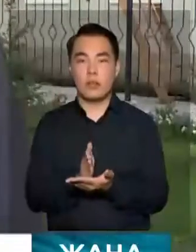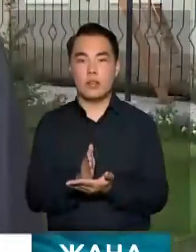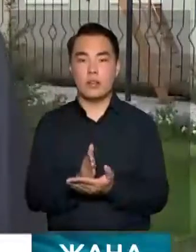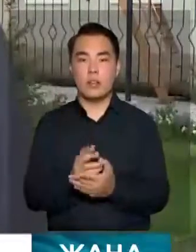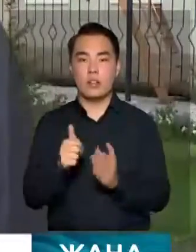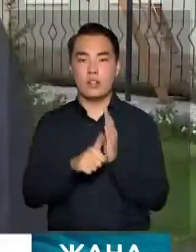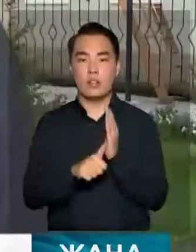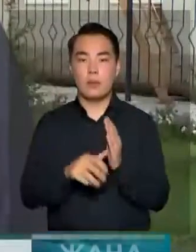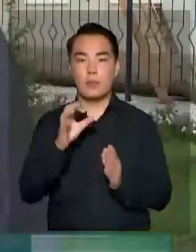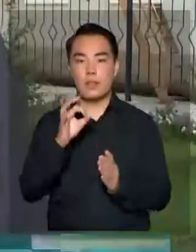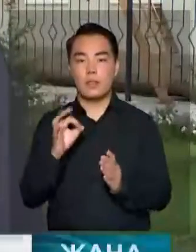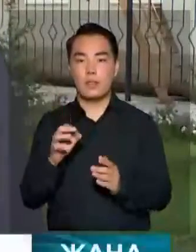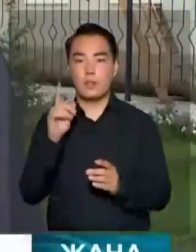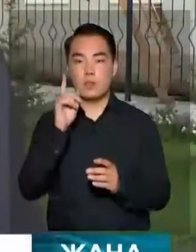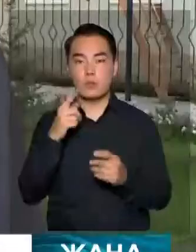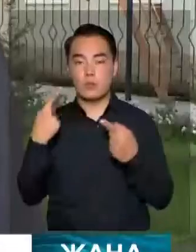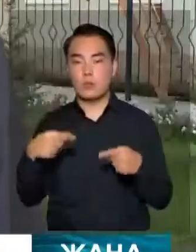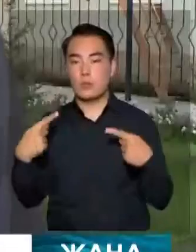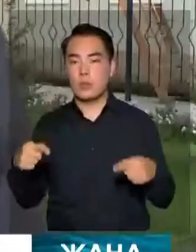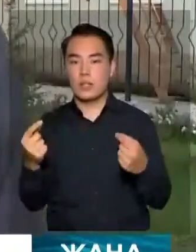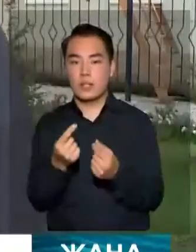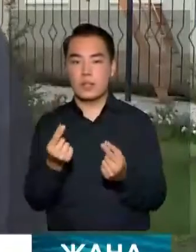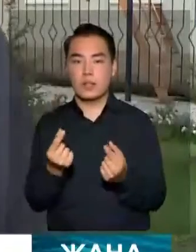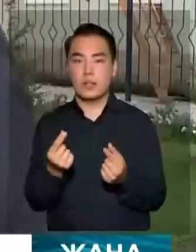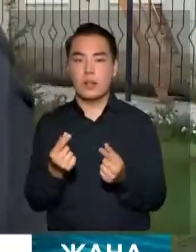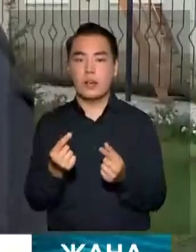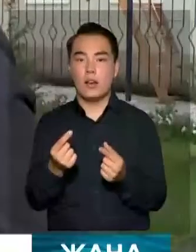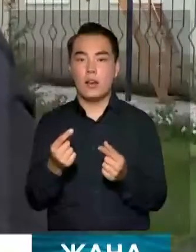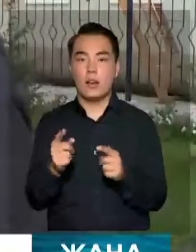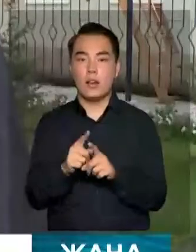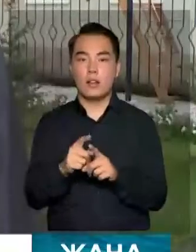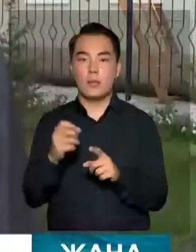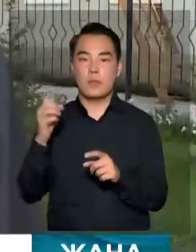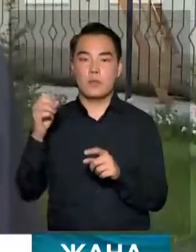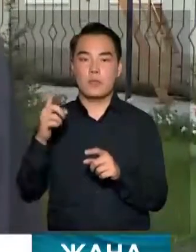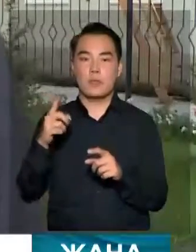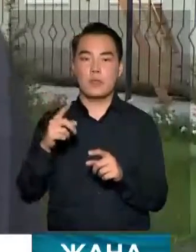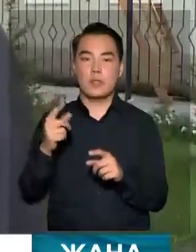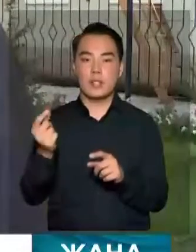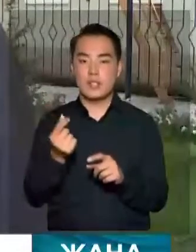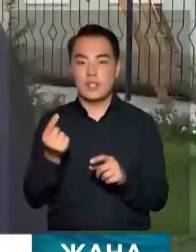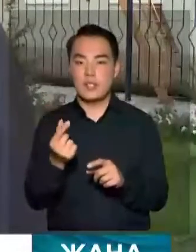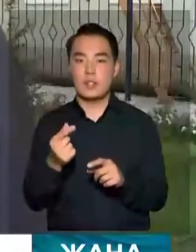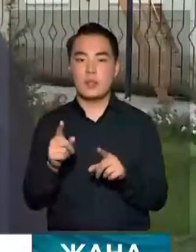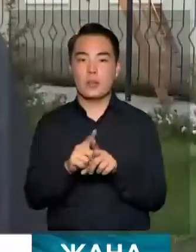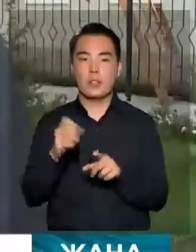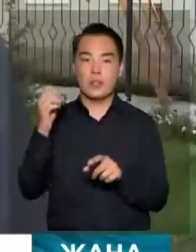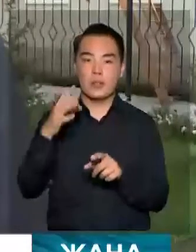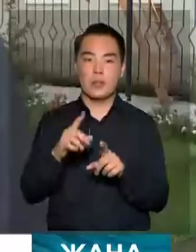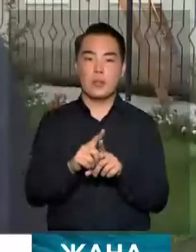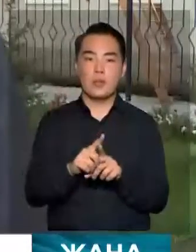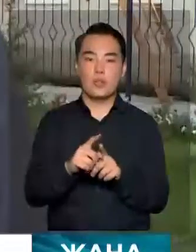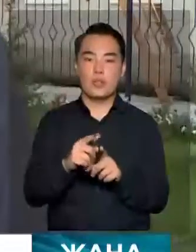себеміз, қалған 30%-ы дәнді дақылдар. Әр тараптандыру есебінен зығыр, күнбағыс, бұршақ дақылдарының есебінен бізде экономика